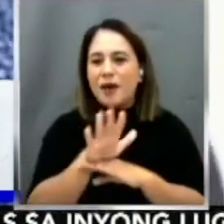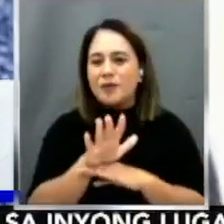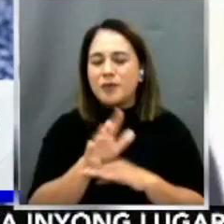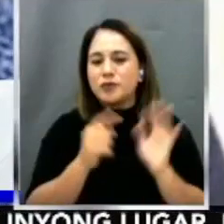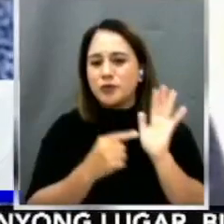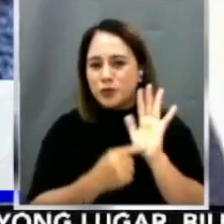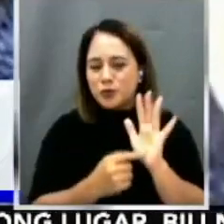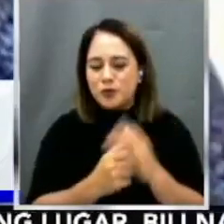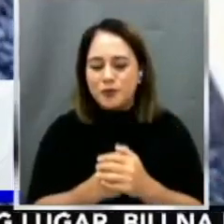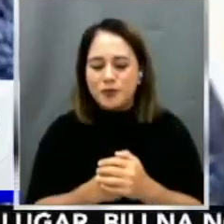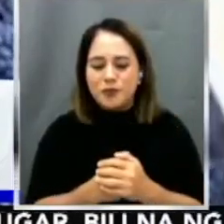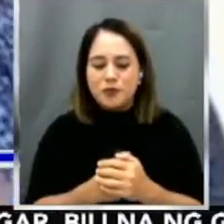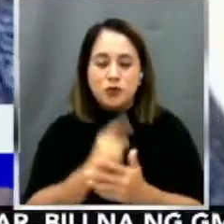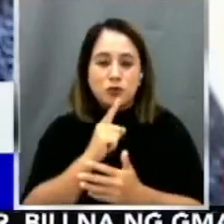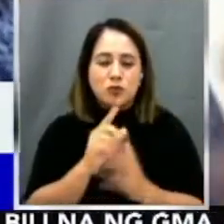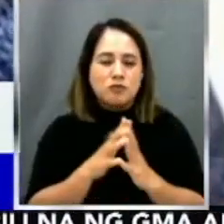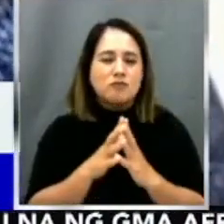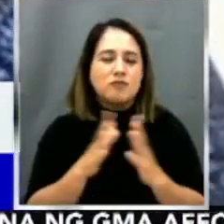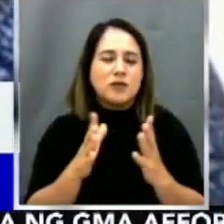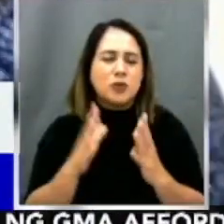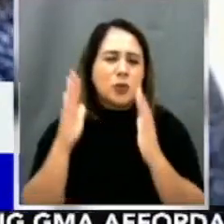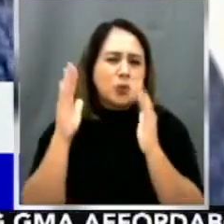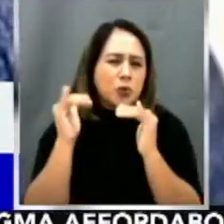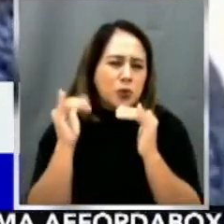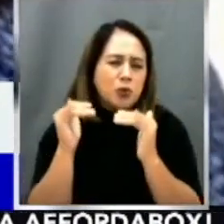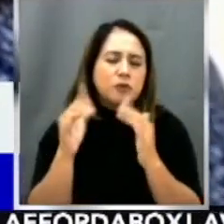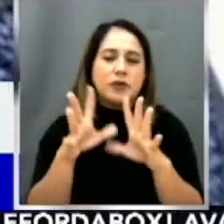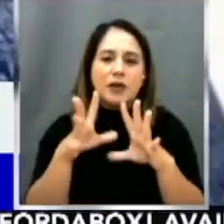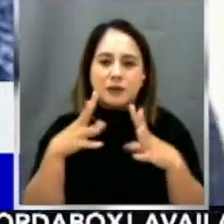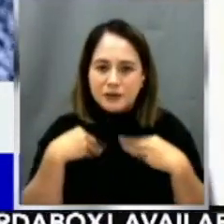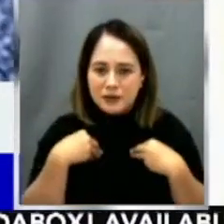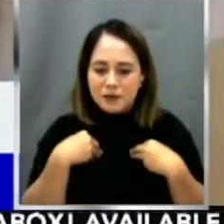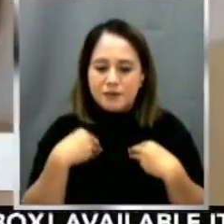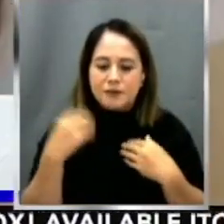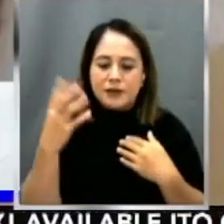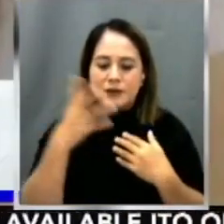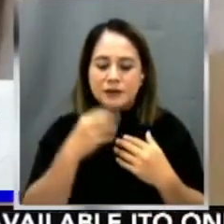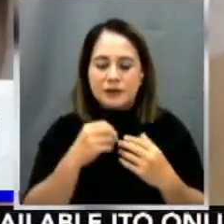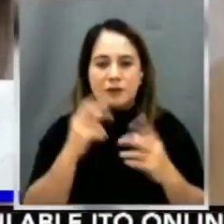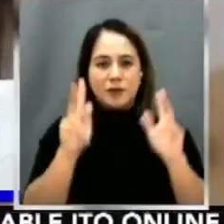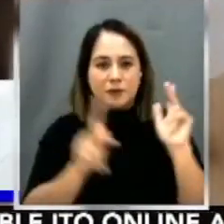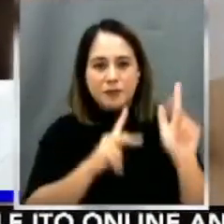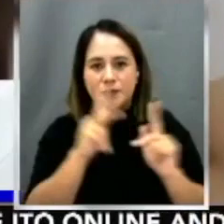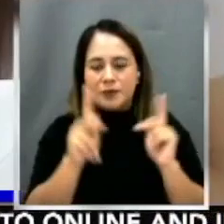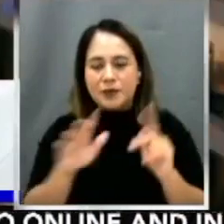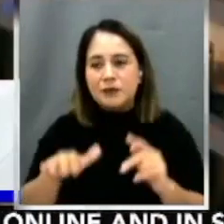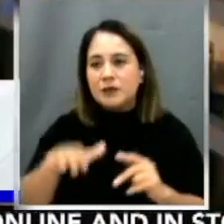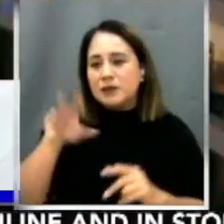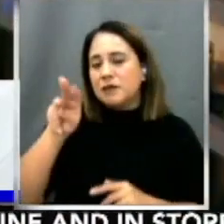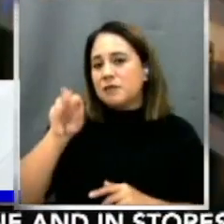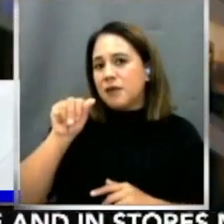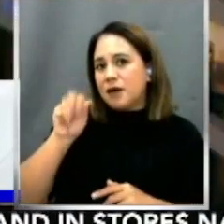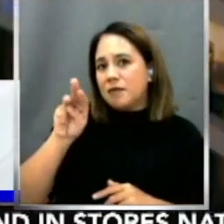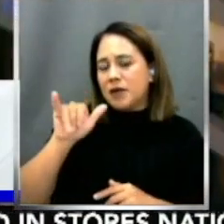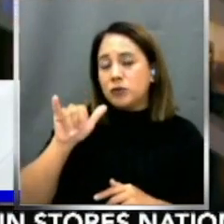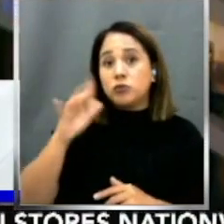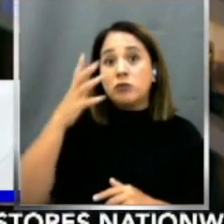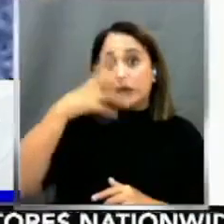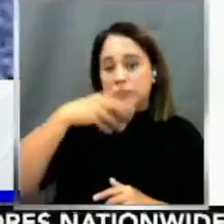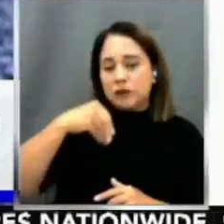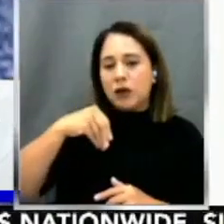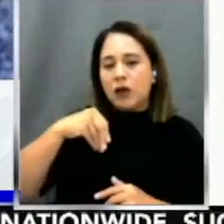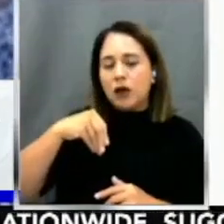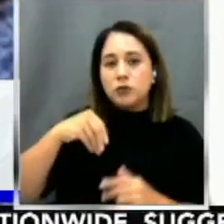Grabe talaga yung hopes namin na tanggapin ng maganda ng audience yung Raising Mamay. And napakaganda rin talaga ng material.